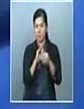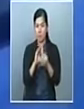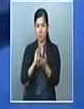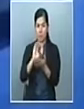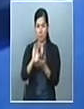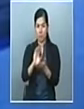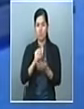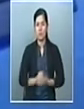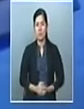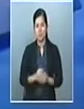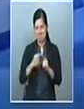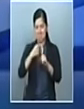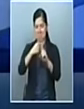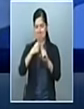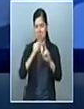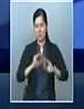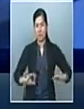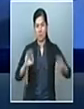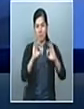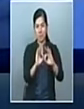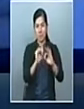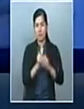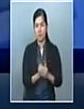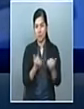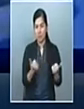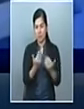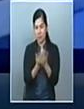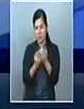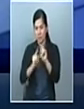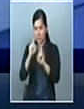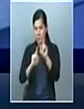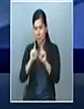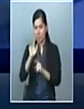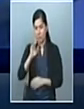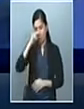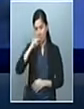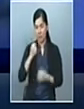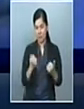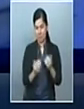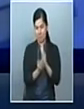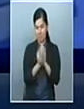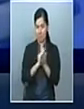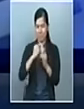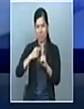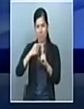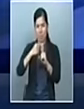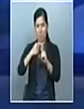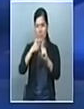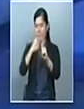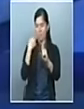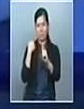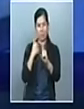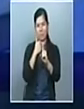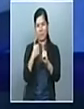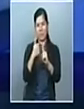จจัยบวกนะคะภายในประเทศที่ส่งผลทำให้ดัชนีตลาดหุ้นไทยนั้นสามารถที่จะปรับตัวเพิ่มขึ้นอย่างสดใสเมื่อวานที่ผ่านม